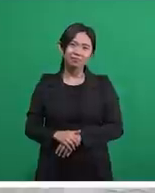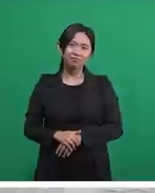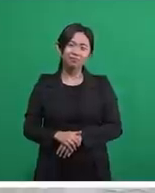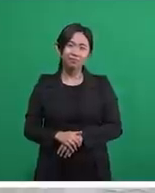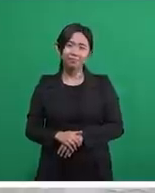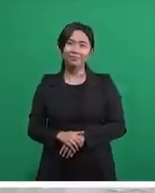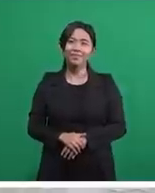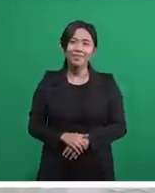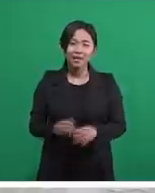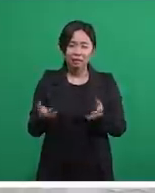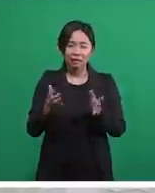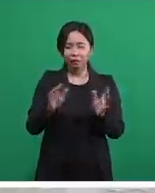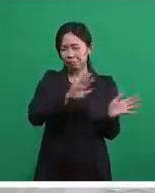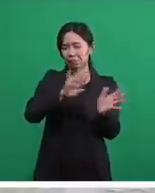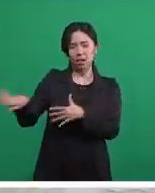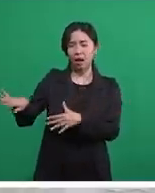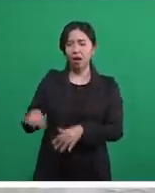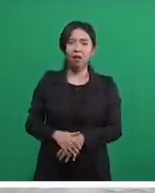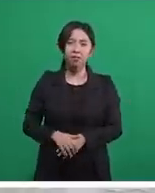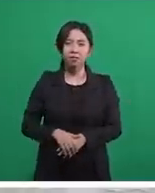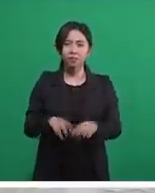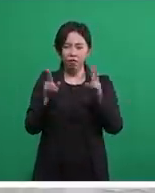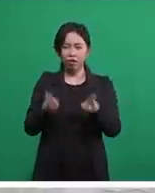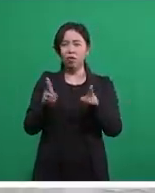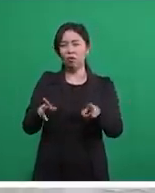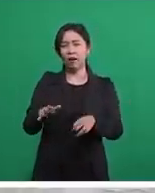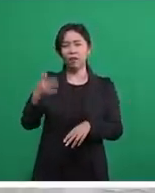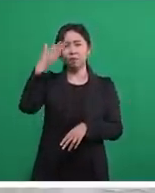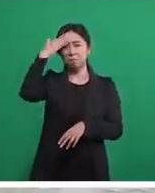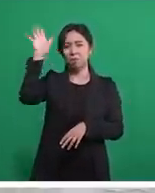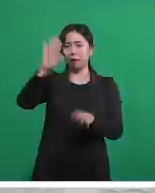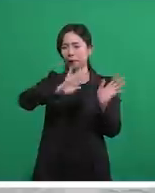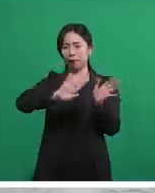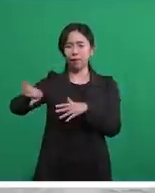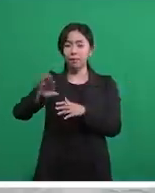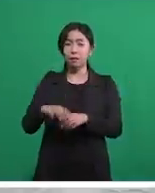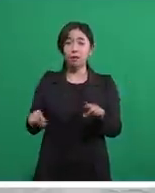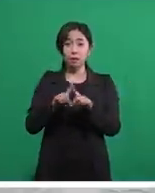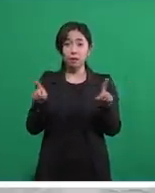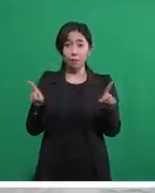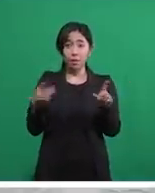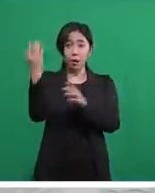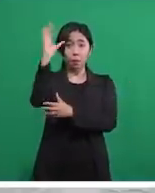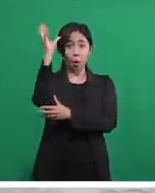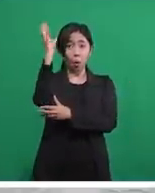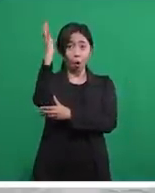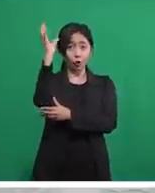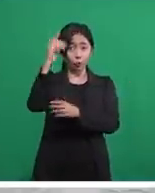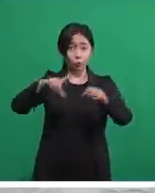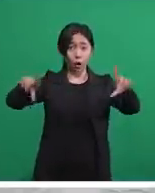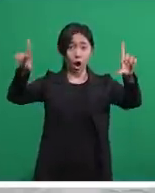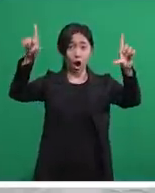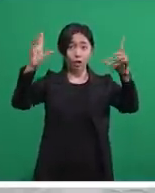bahkan biasa diabaikan, tidak keren sama sekali. Tetapi pohon yang rindang dan tanaman